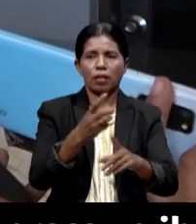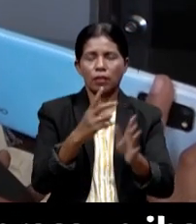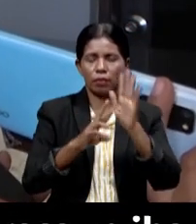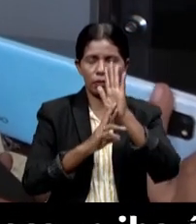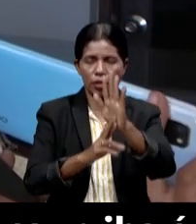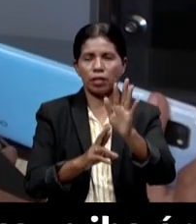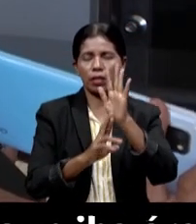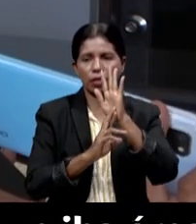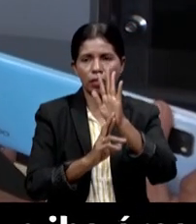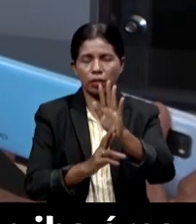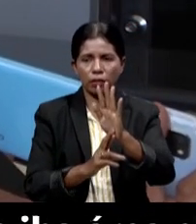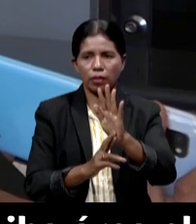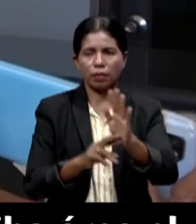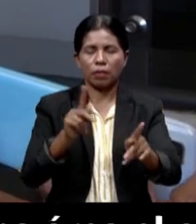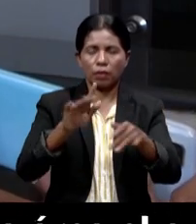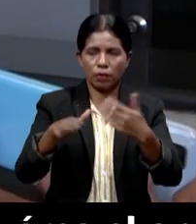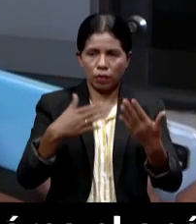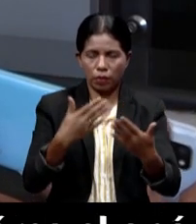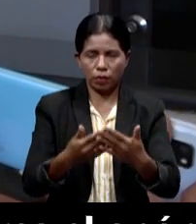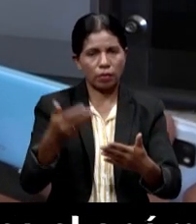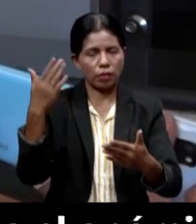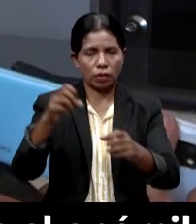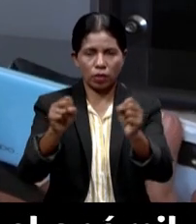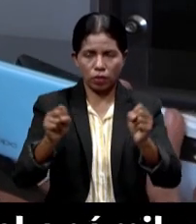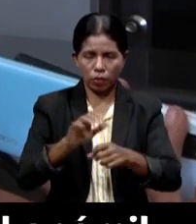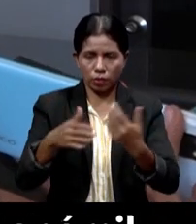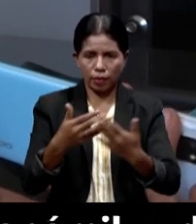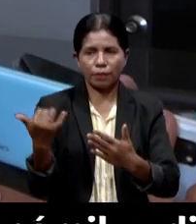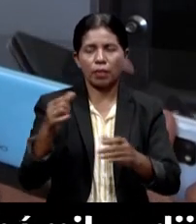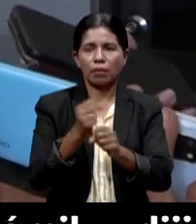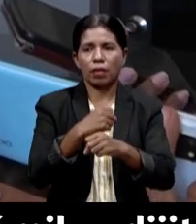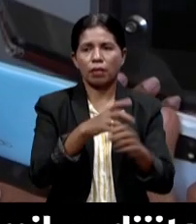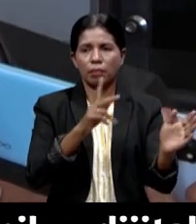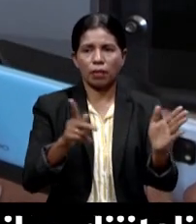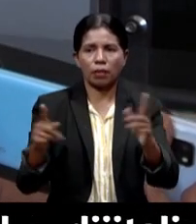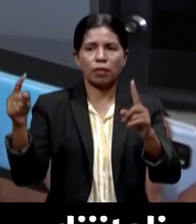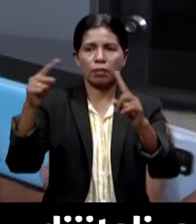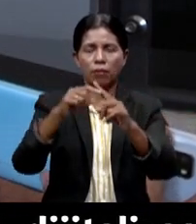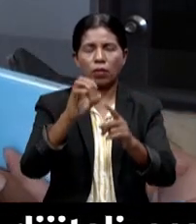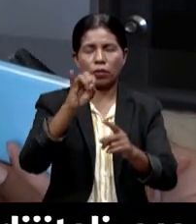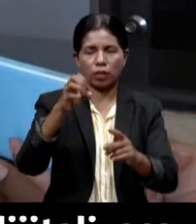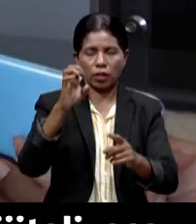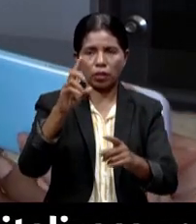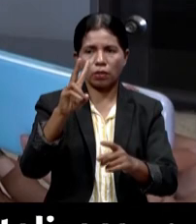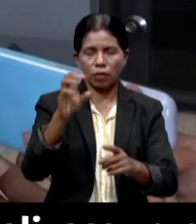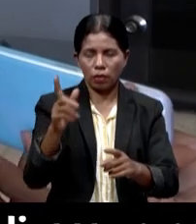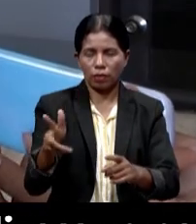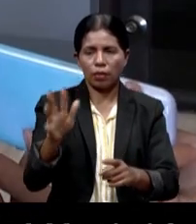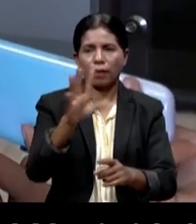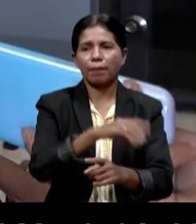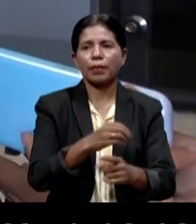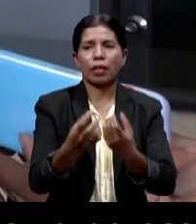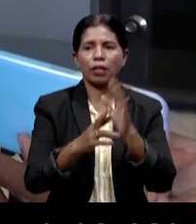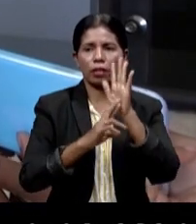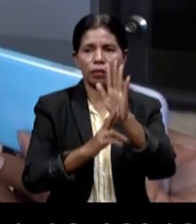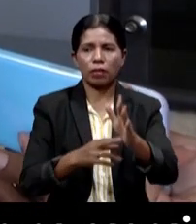ναι, πα, ήταν η κομμουνιά της Σύρα, η Σουκουσίρα, ότι είναι στο πελχάλο πλάνο, πα, ορσαμέντο, πα, ως 2025. Ζήτητα ρέματα, τι ανάγορα, ρεζουτάρο, είτε